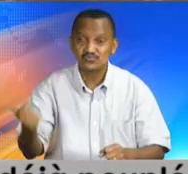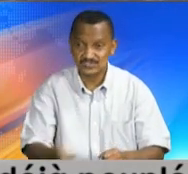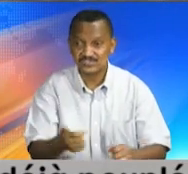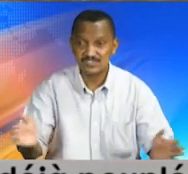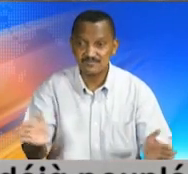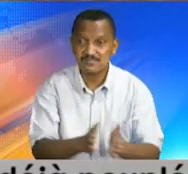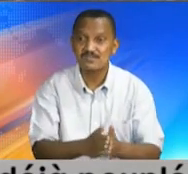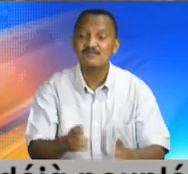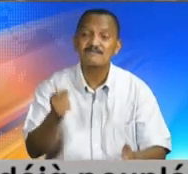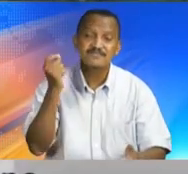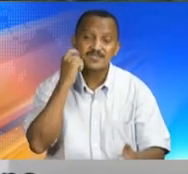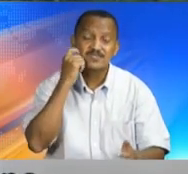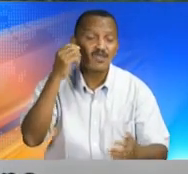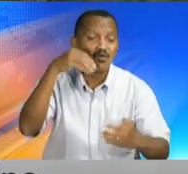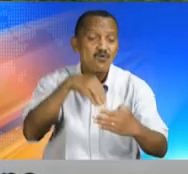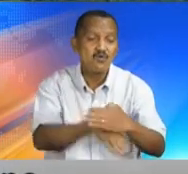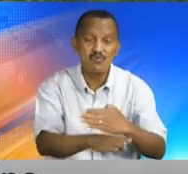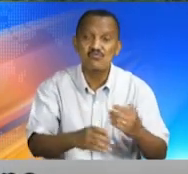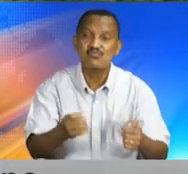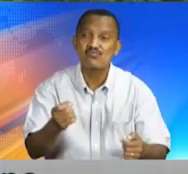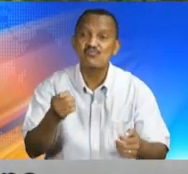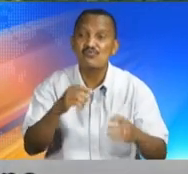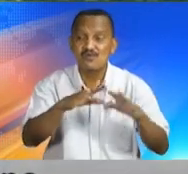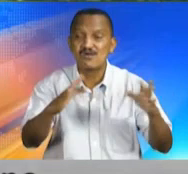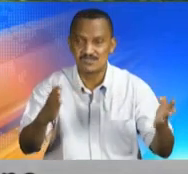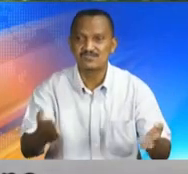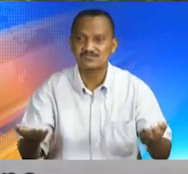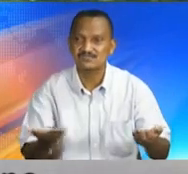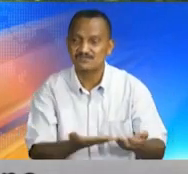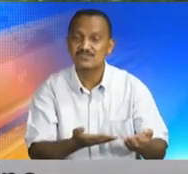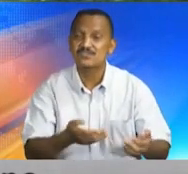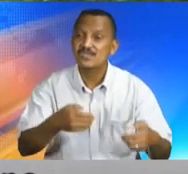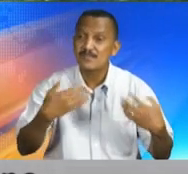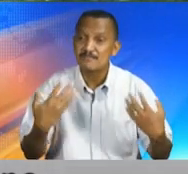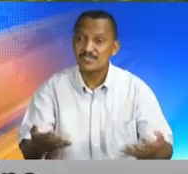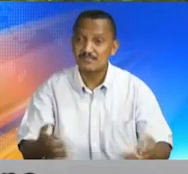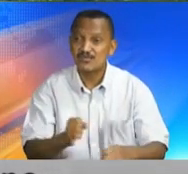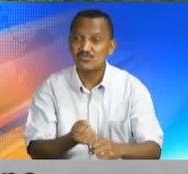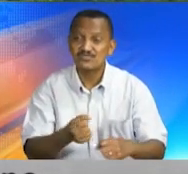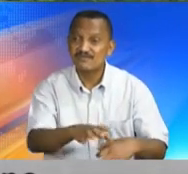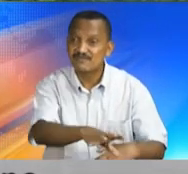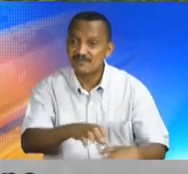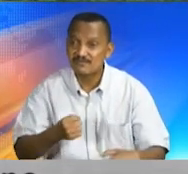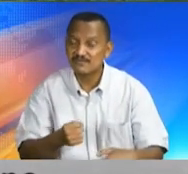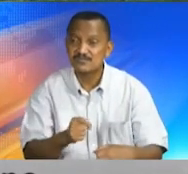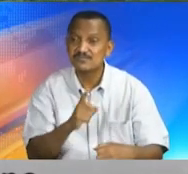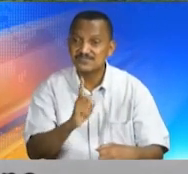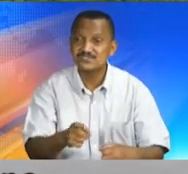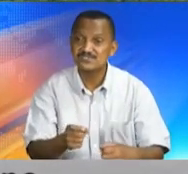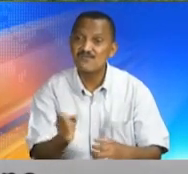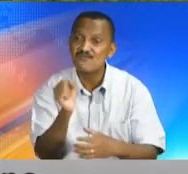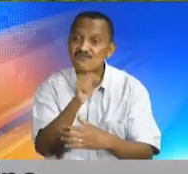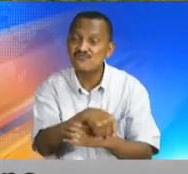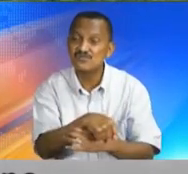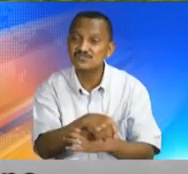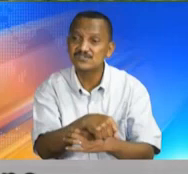amin'ny reny tantely ao anatiny. Ny reny tantely zany dia misy karazany maro ny faka anazy a. Misy zany zay a mamokatra reny tantely amin'ny alalan'ny manao